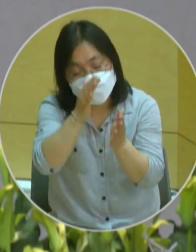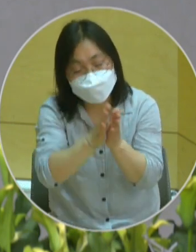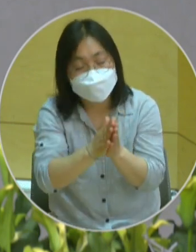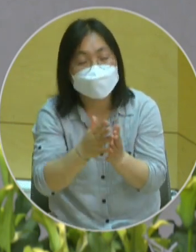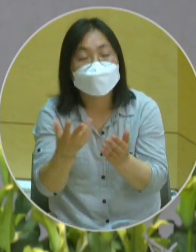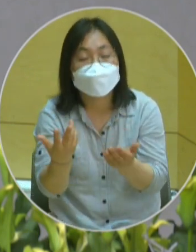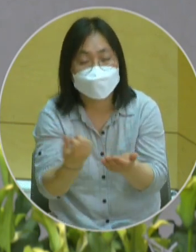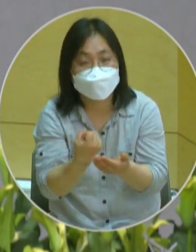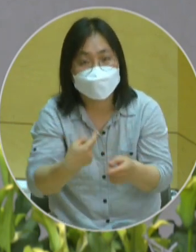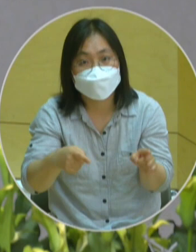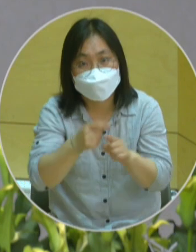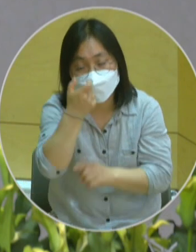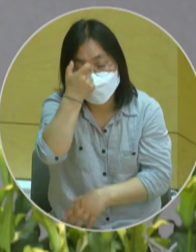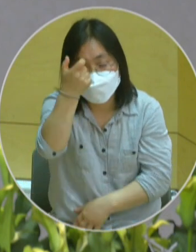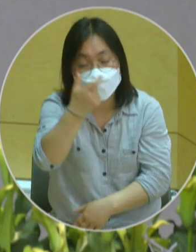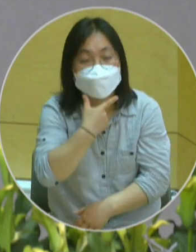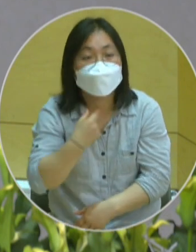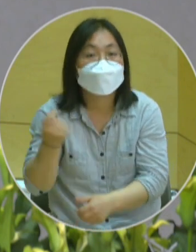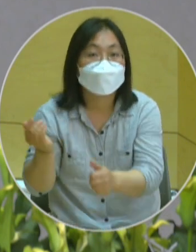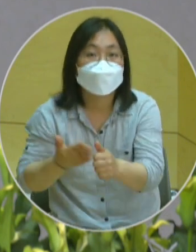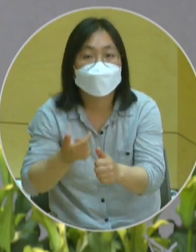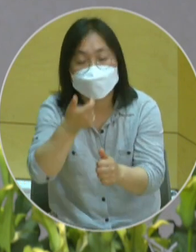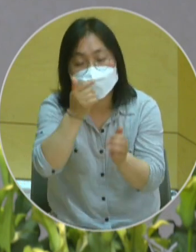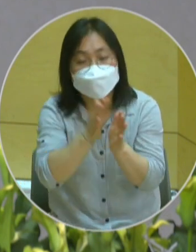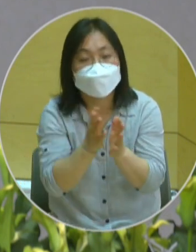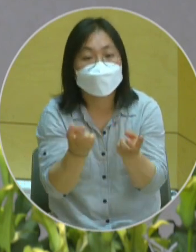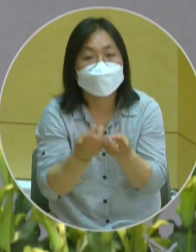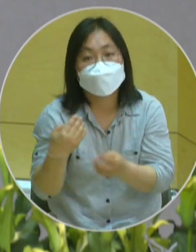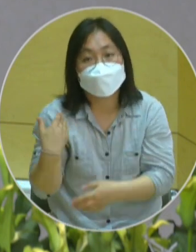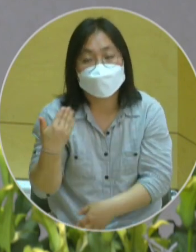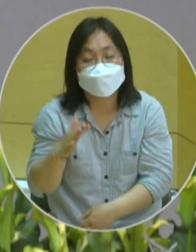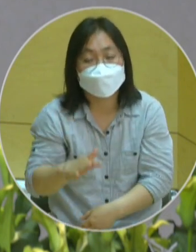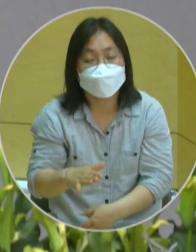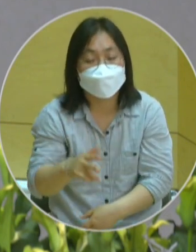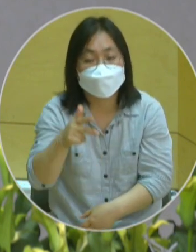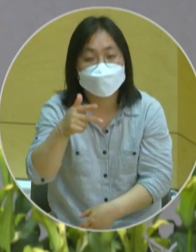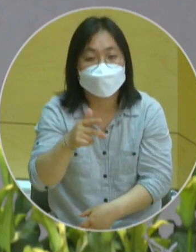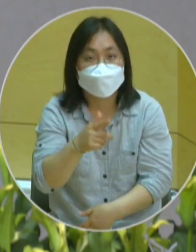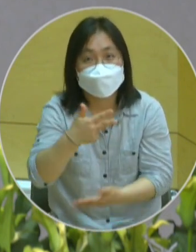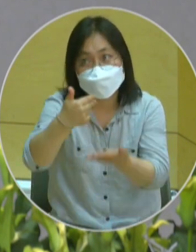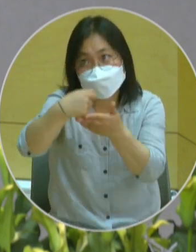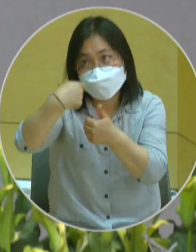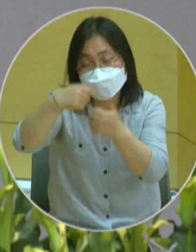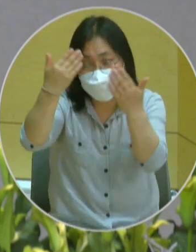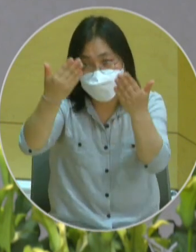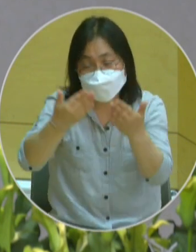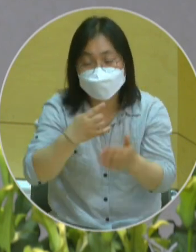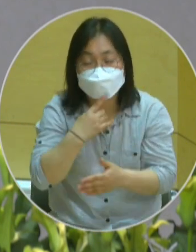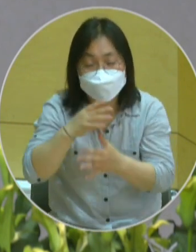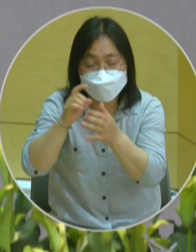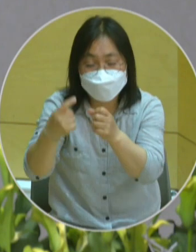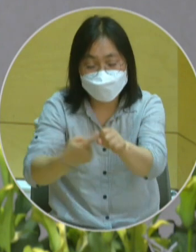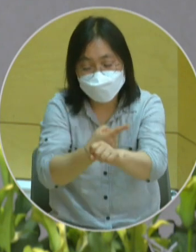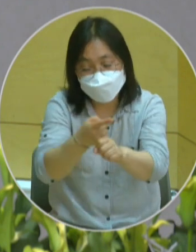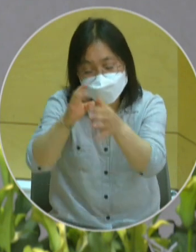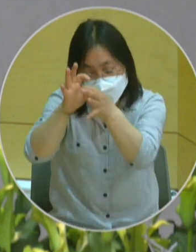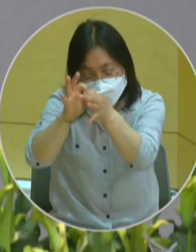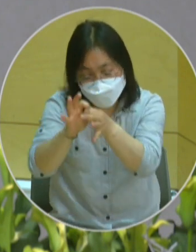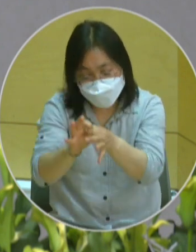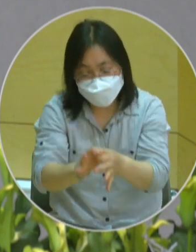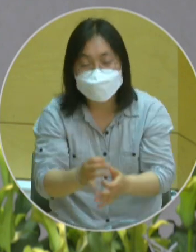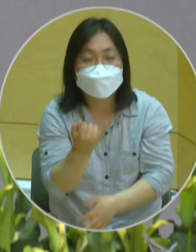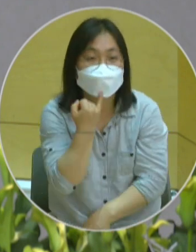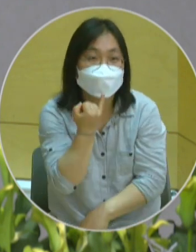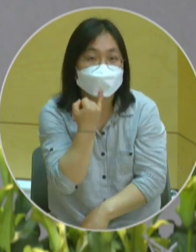나누기를 원하고요. 난 기도를 어떻게 하는지 모르겠다 그러면 오셔서 주기도문만 실컷 하다가 하셔도 괜찮습니다. 한 시간 동안. 그래도 그